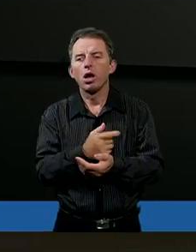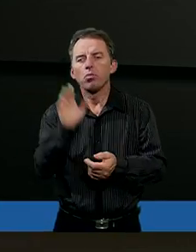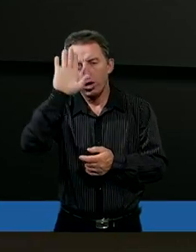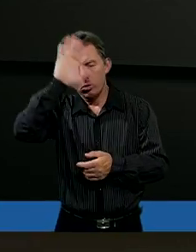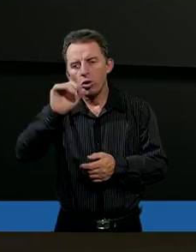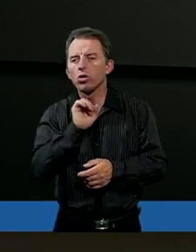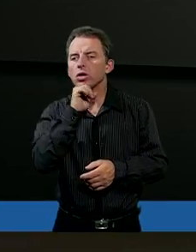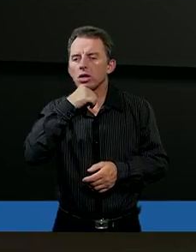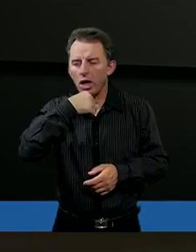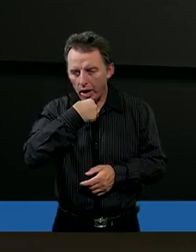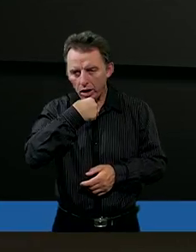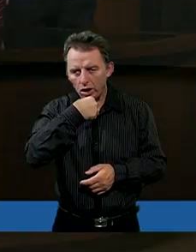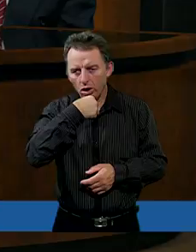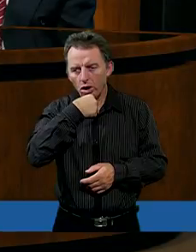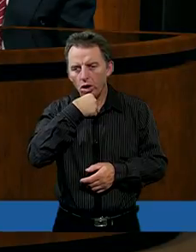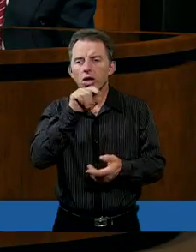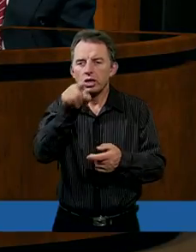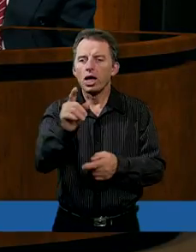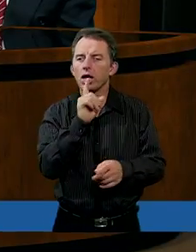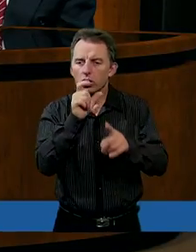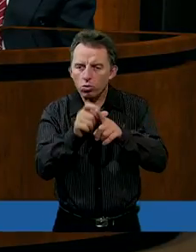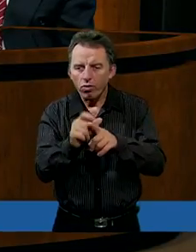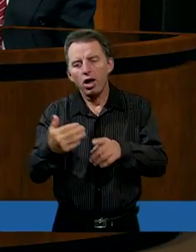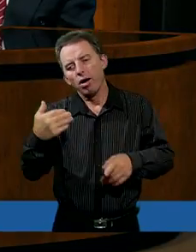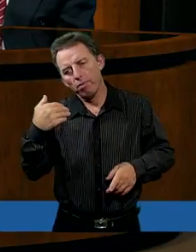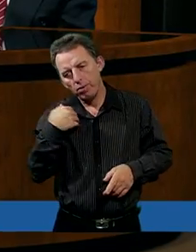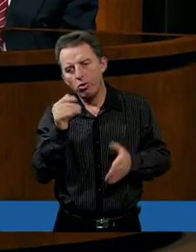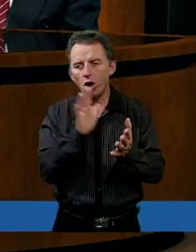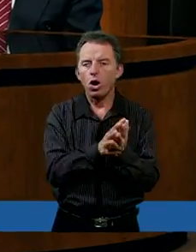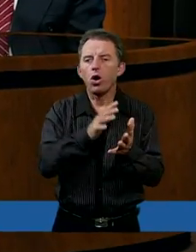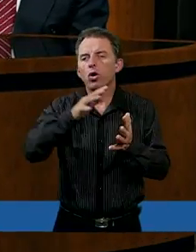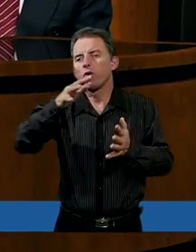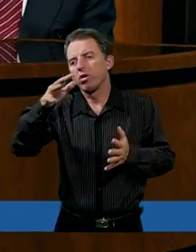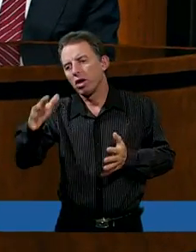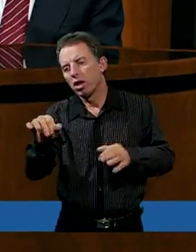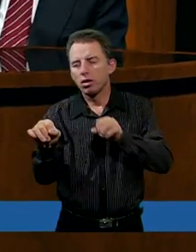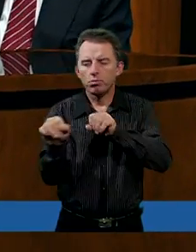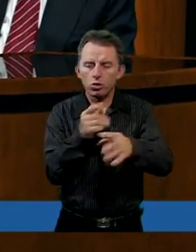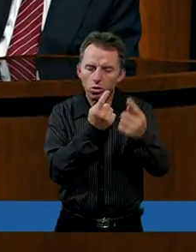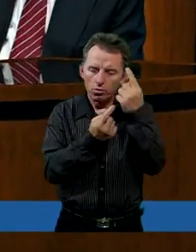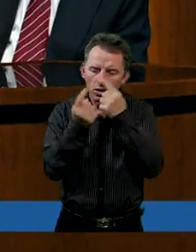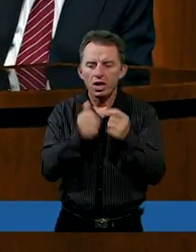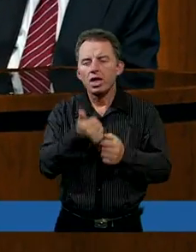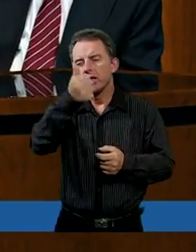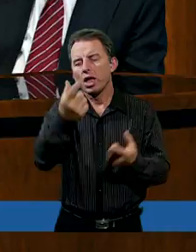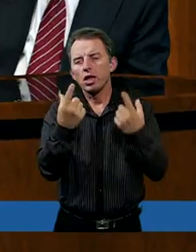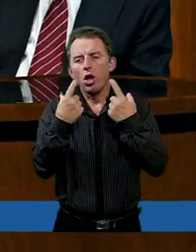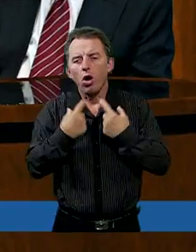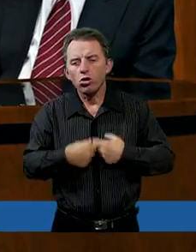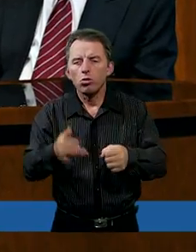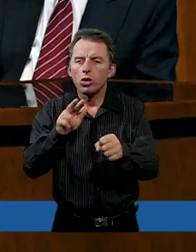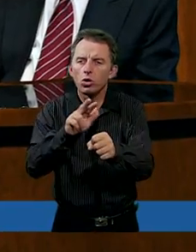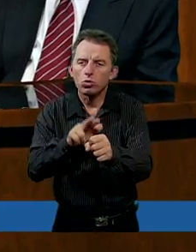starość. I chyba jej słowa były takim odzwierciedleniem sposobu myślenia niejednej osoby,